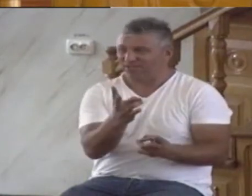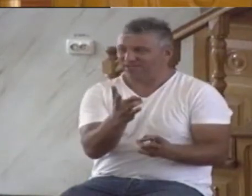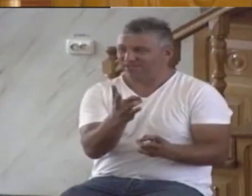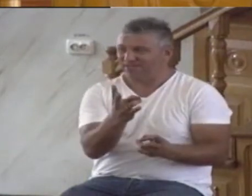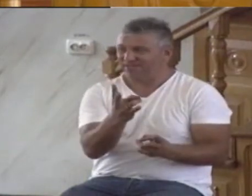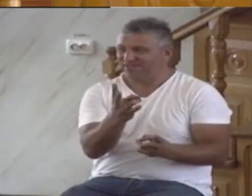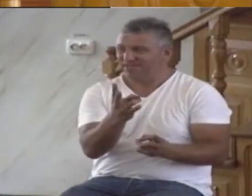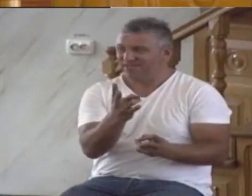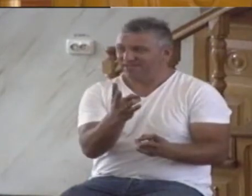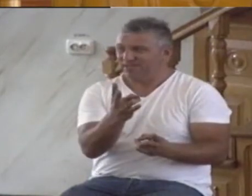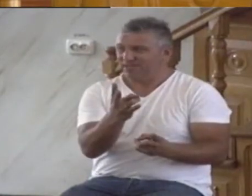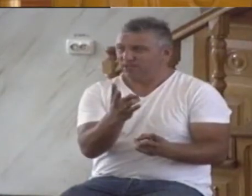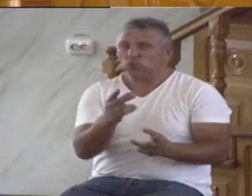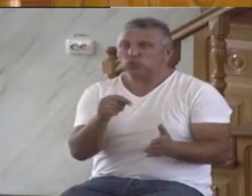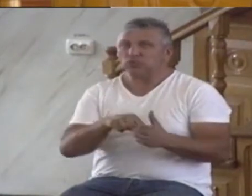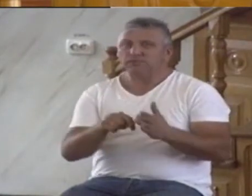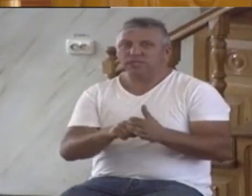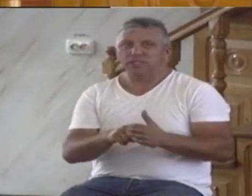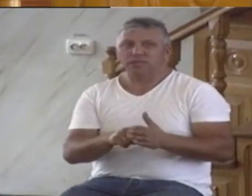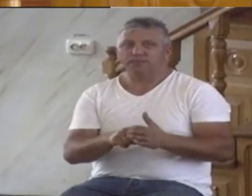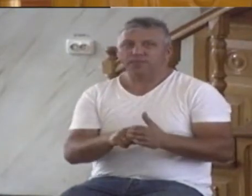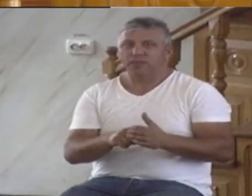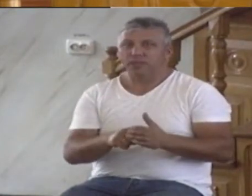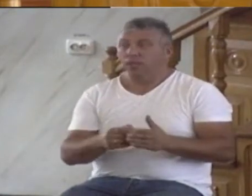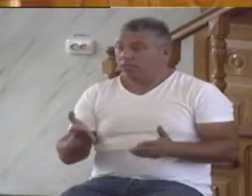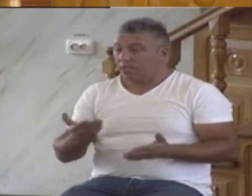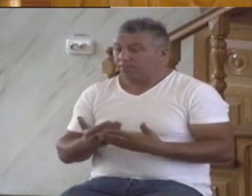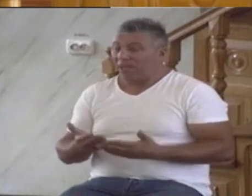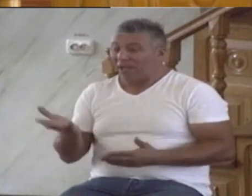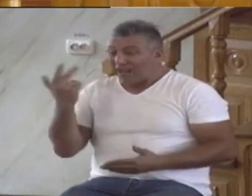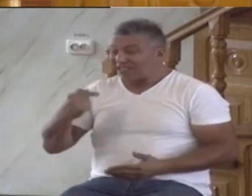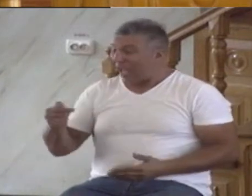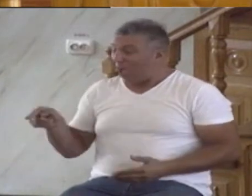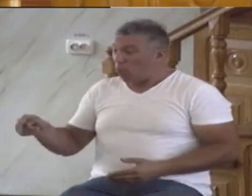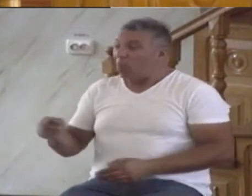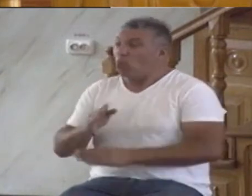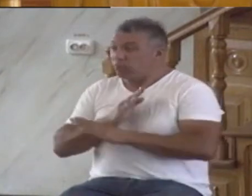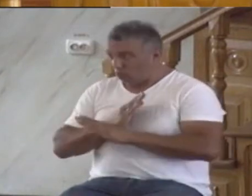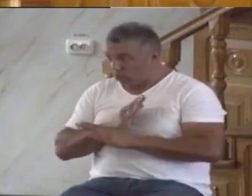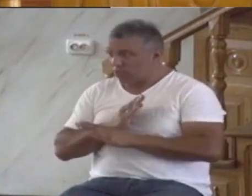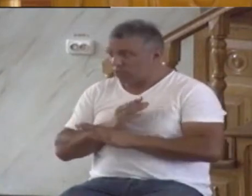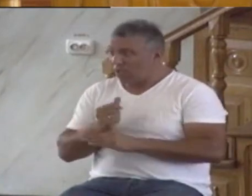которые и живут так, как проповедуют, есть и в наше время.